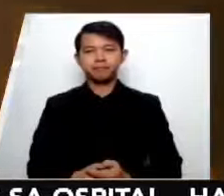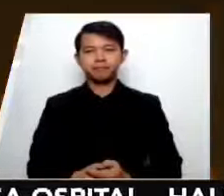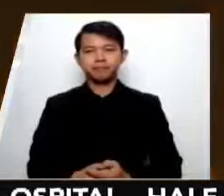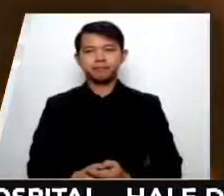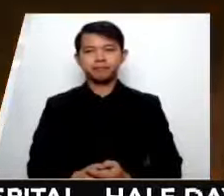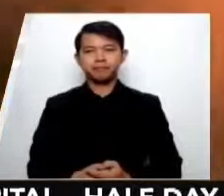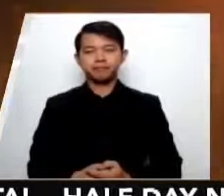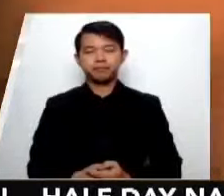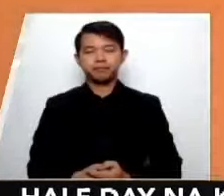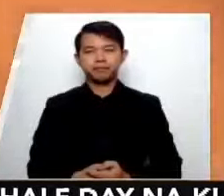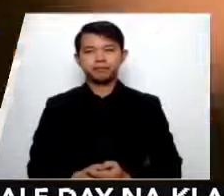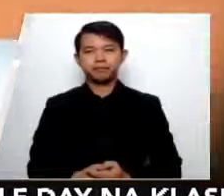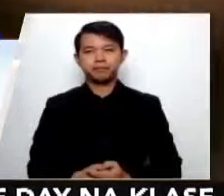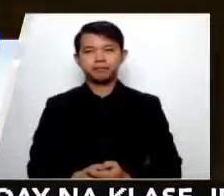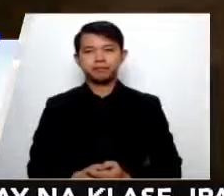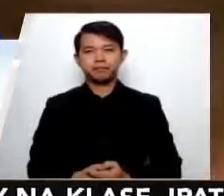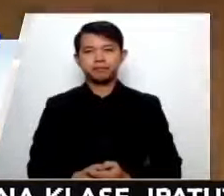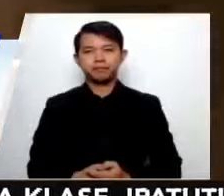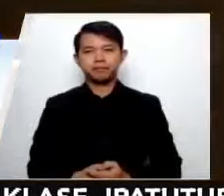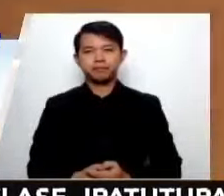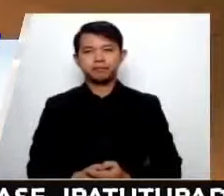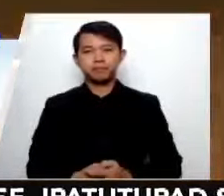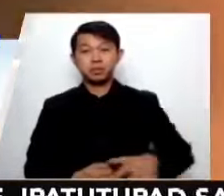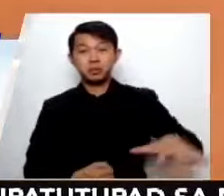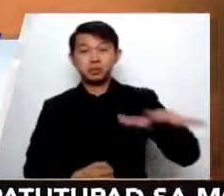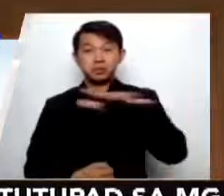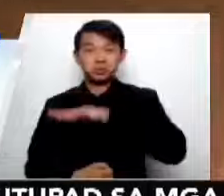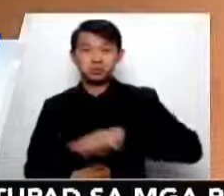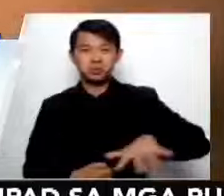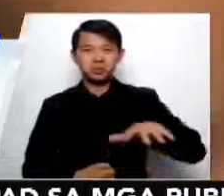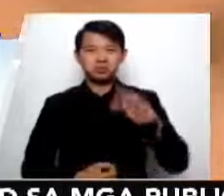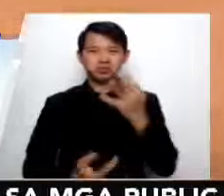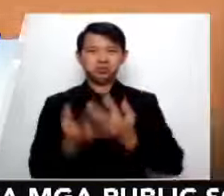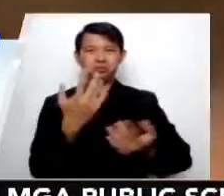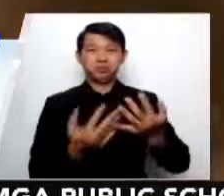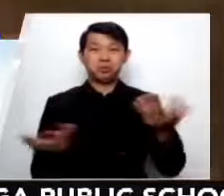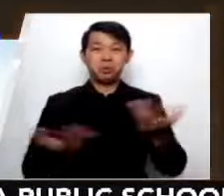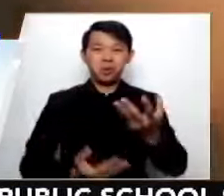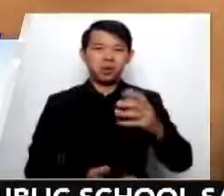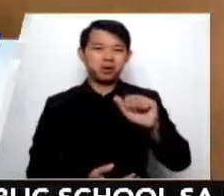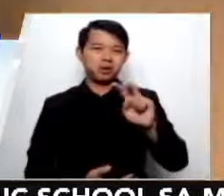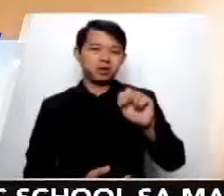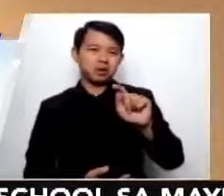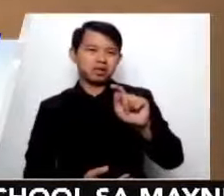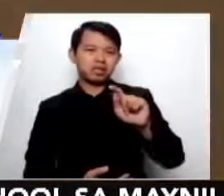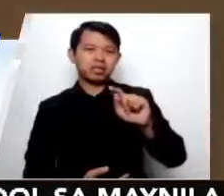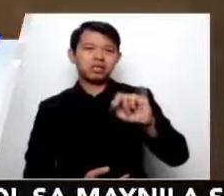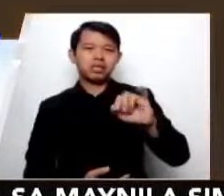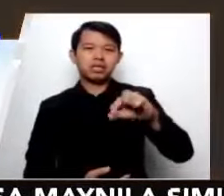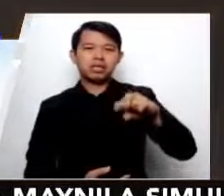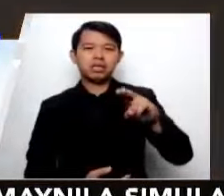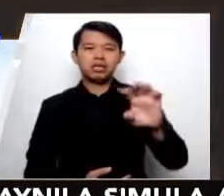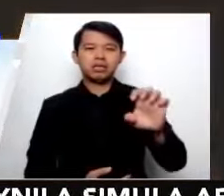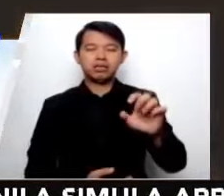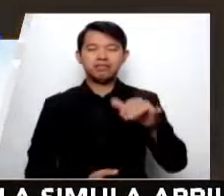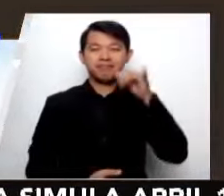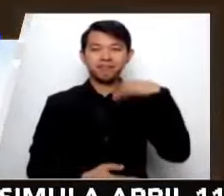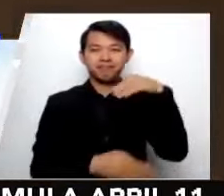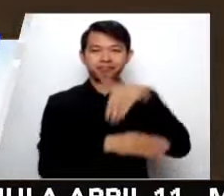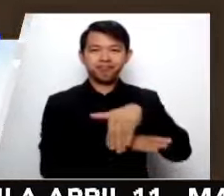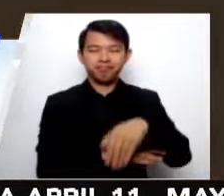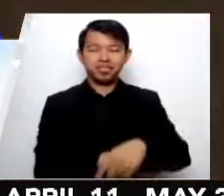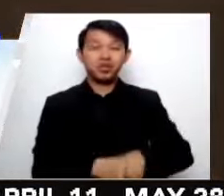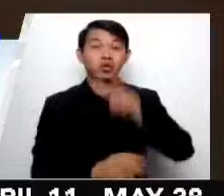Nasunog ang 2 hektarya ng damuhan sa Sebaste, Antique kagabi. Tumagal ng halos 2 oras ang sunog na posibleng dahil